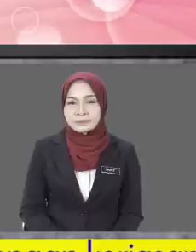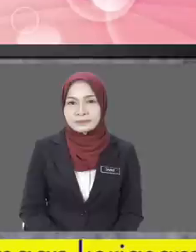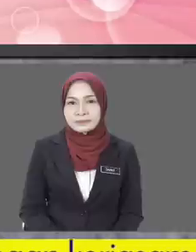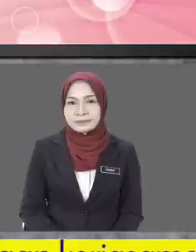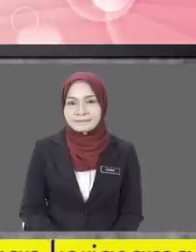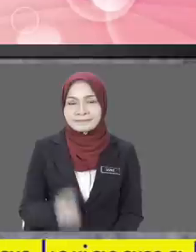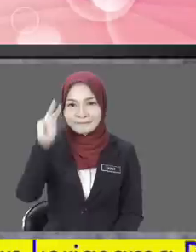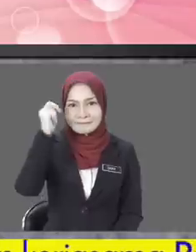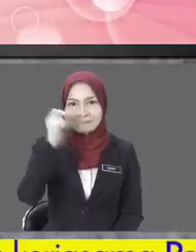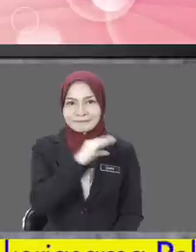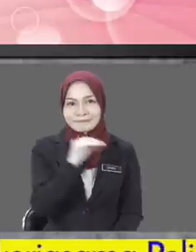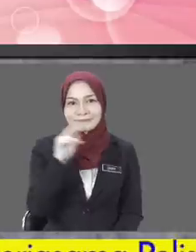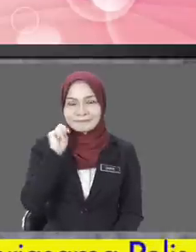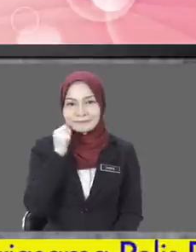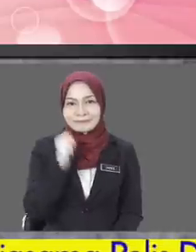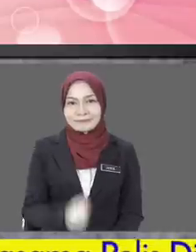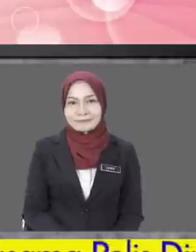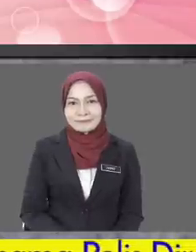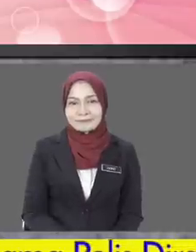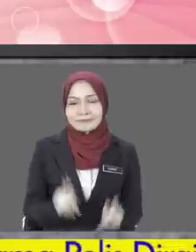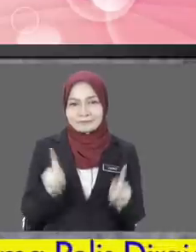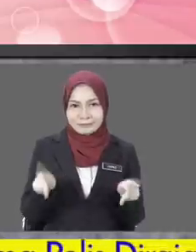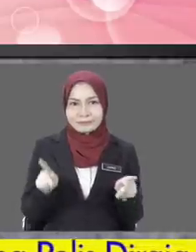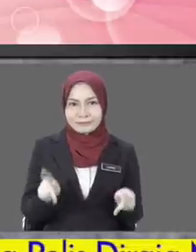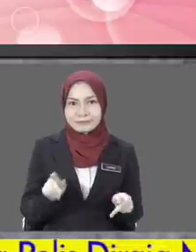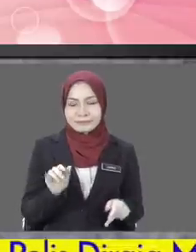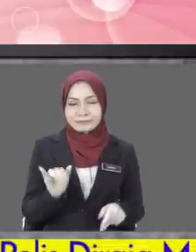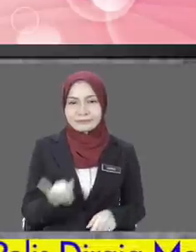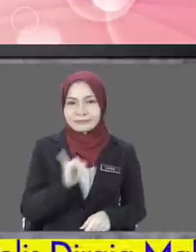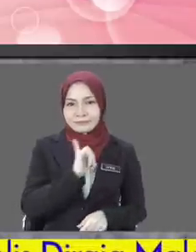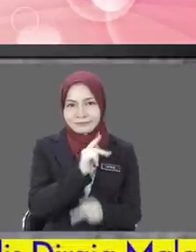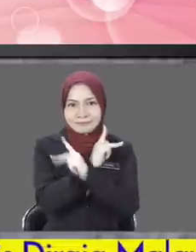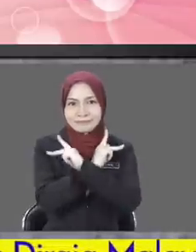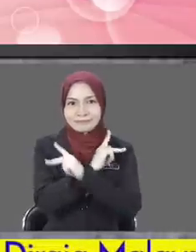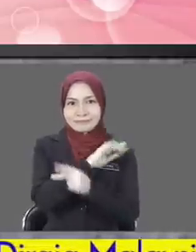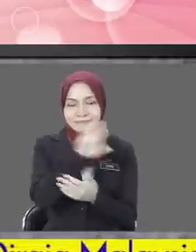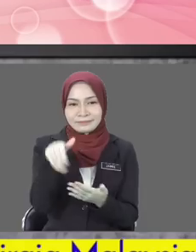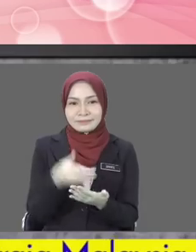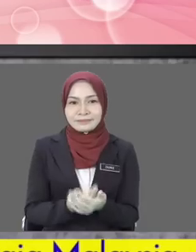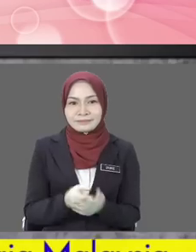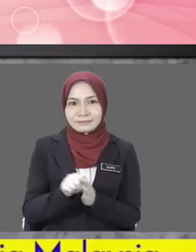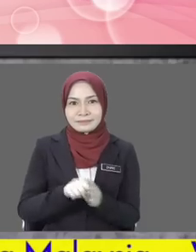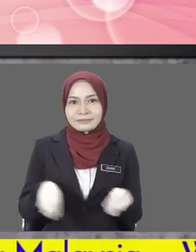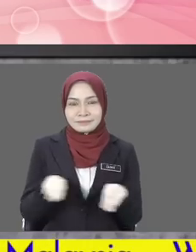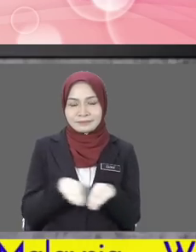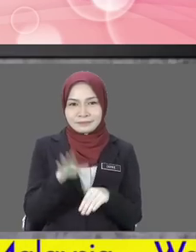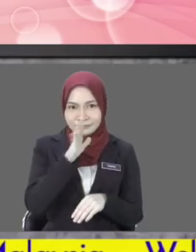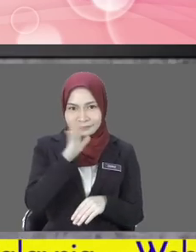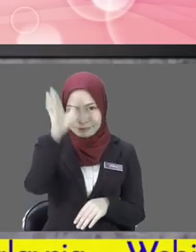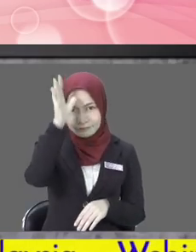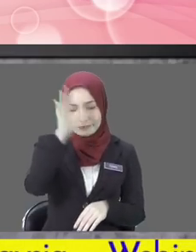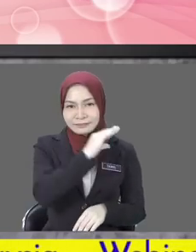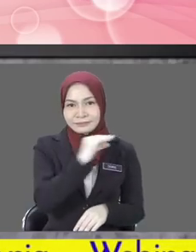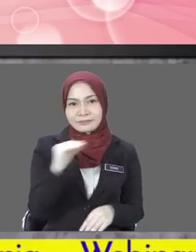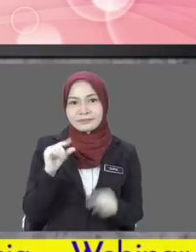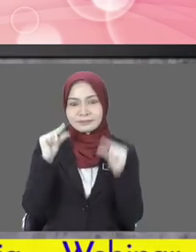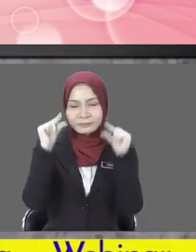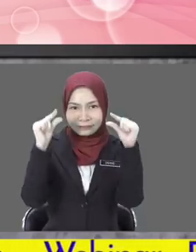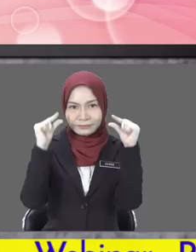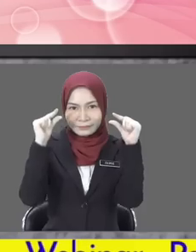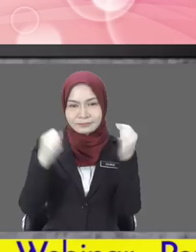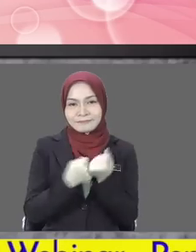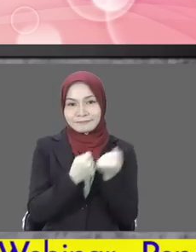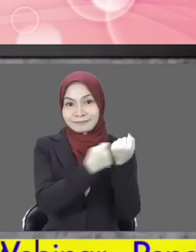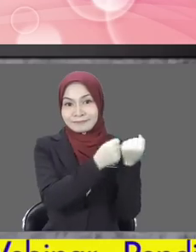tuan-tuan tuan-puan pelajar-pelaja yang dikasihi sekalian sebagai ibu Bape dan guru-guru sokongan